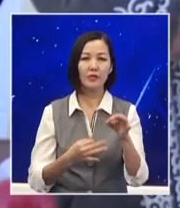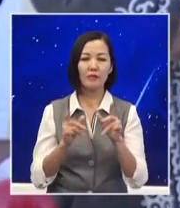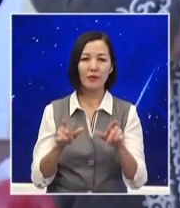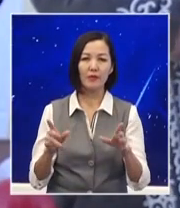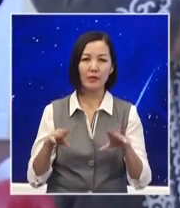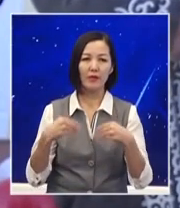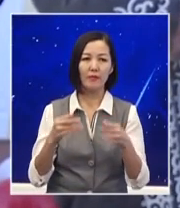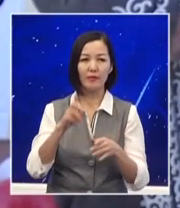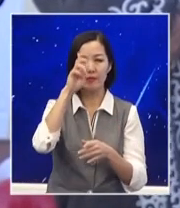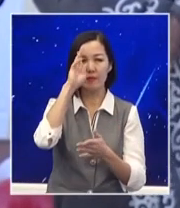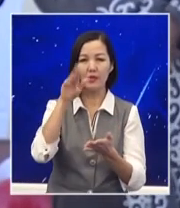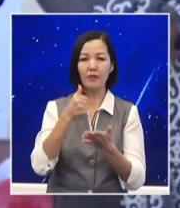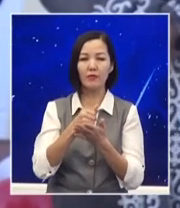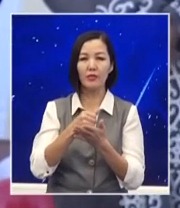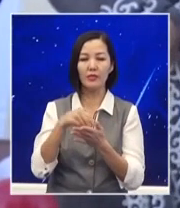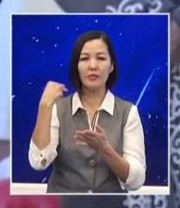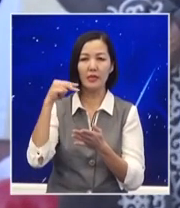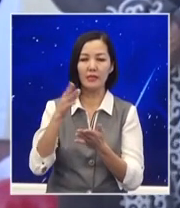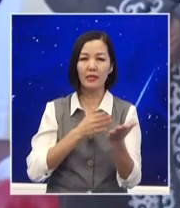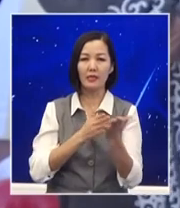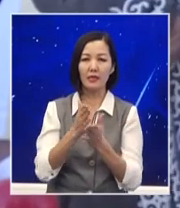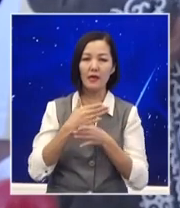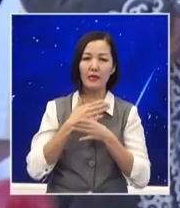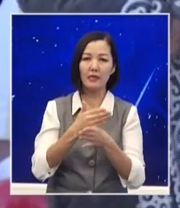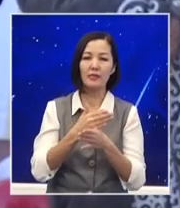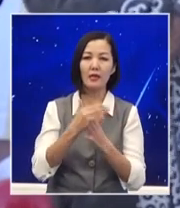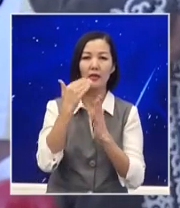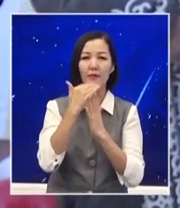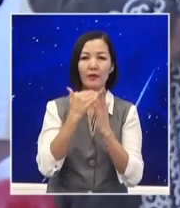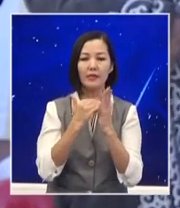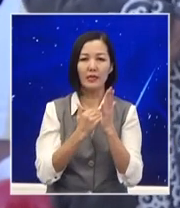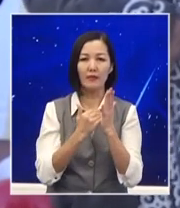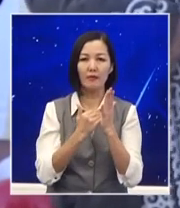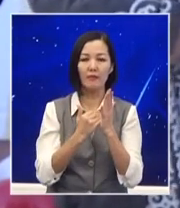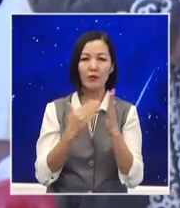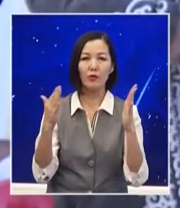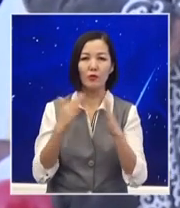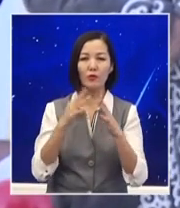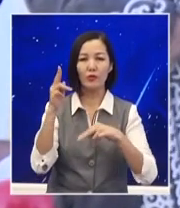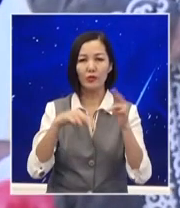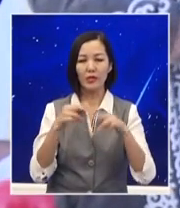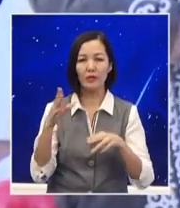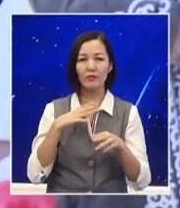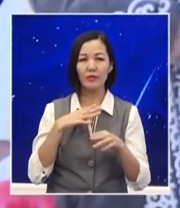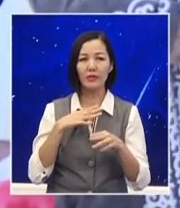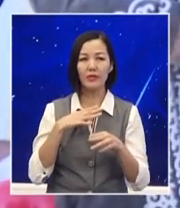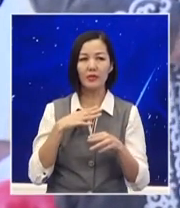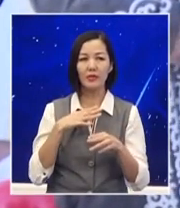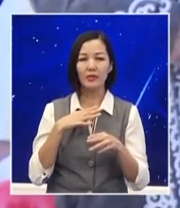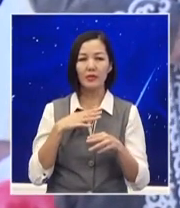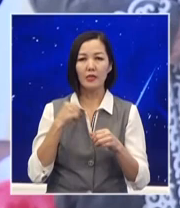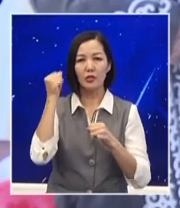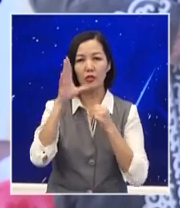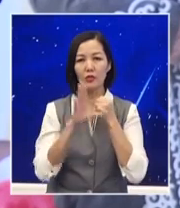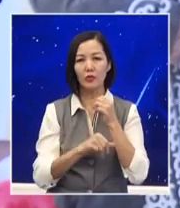Мемлекет басшысының саясатының арқасында осында бағдарламамен үйлер салынып жатыр. Бұл биылғы жылы осы жылдың